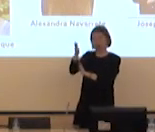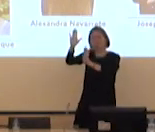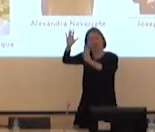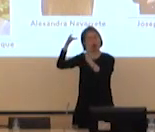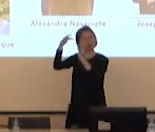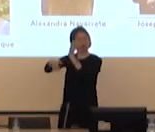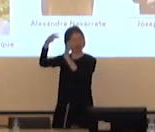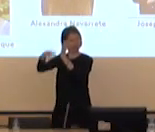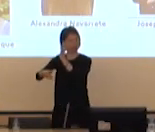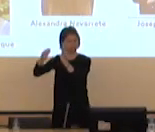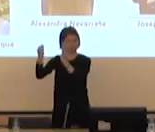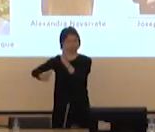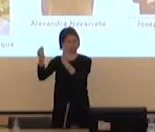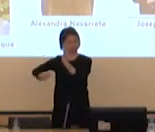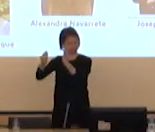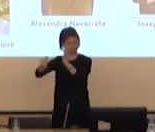la filosofia que teníem a